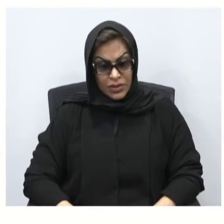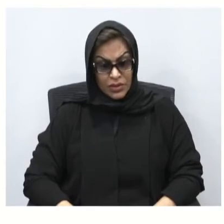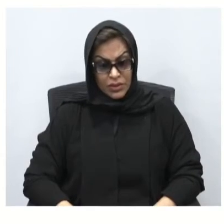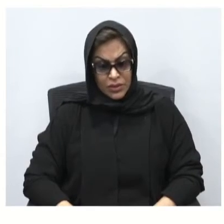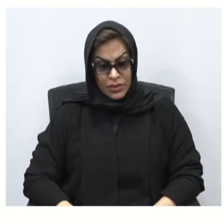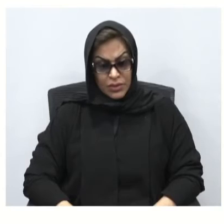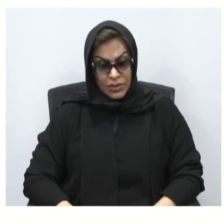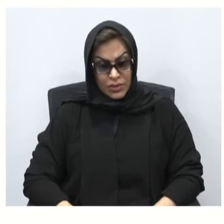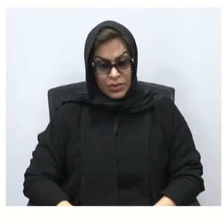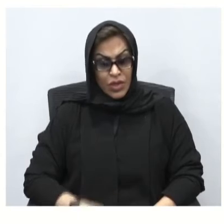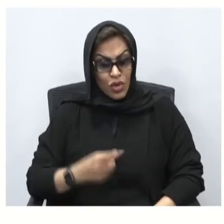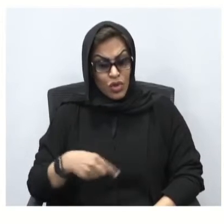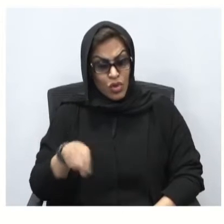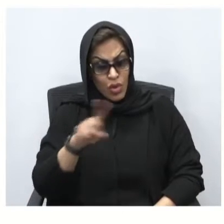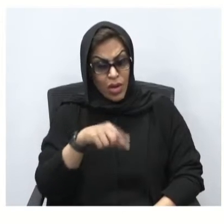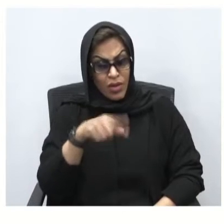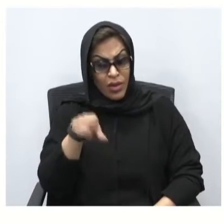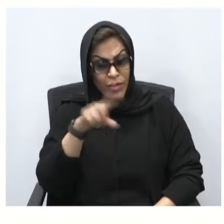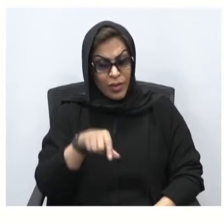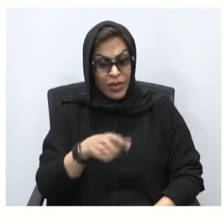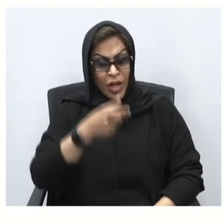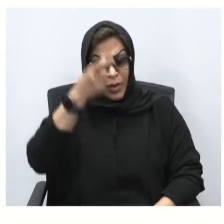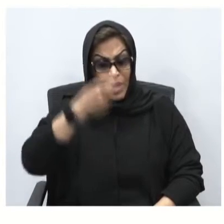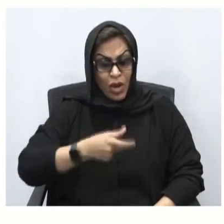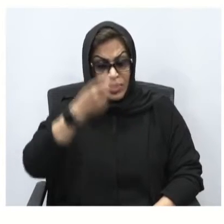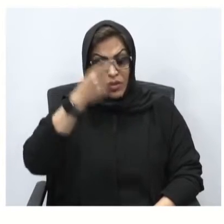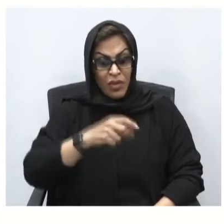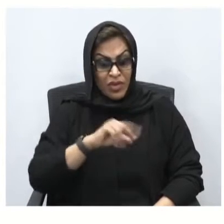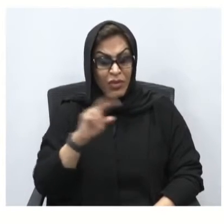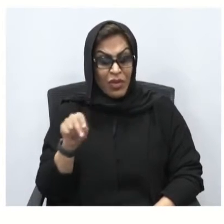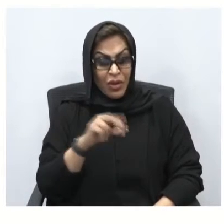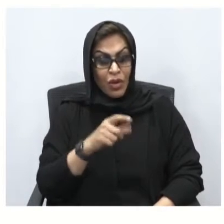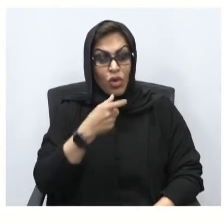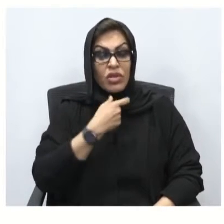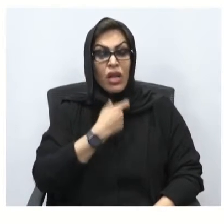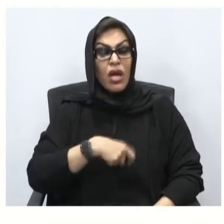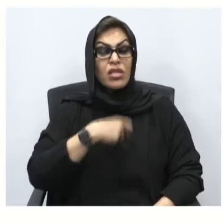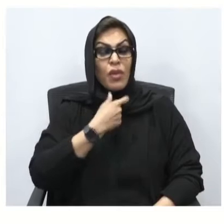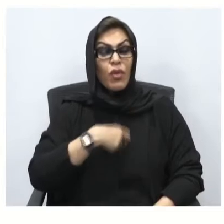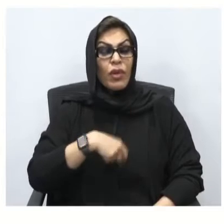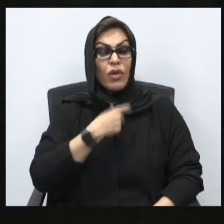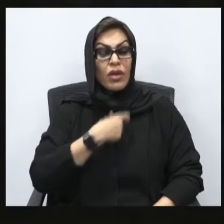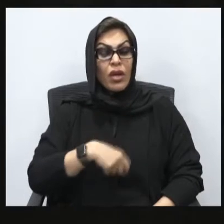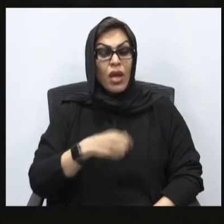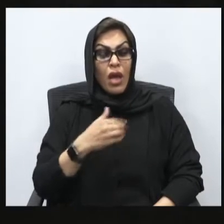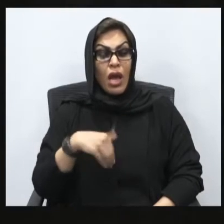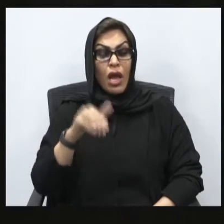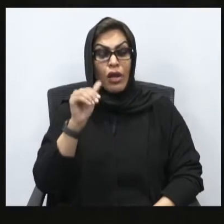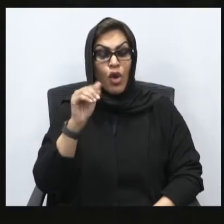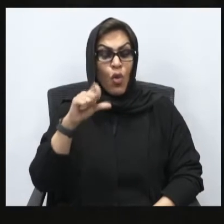وهكذا السؤال الثاني اذا مثل الانبوب بالقصبه الهوائيه اللي قلناه قبل شوي فماذا تمثل